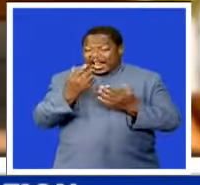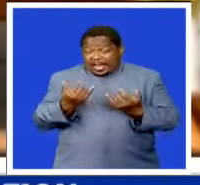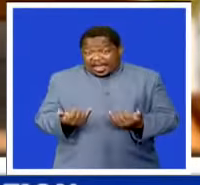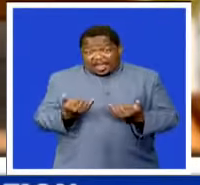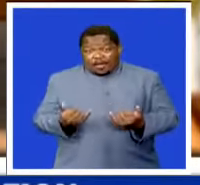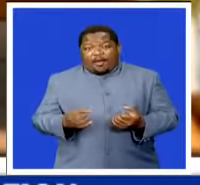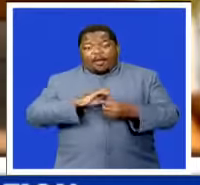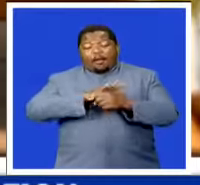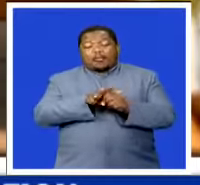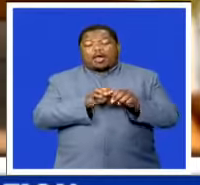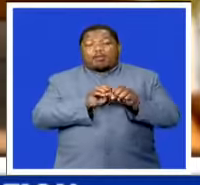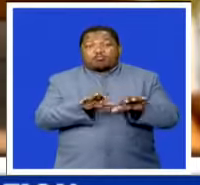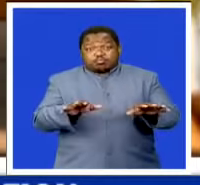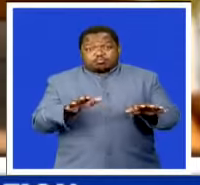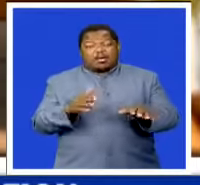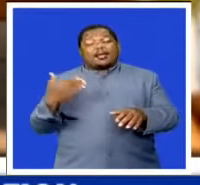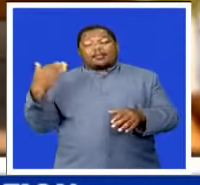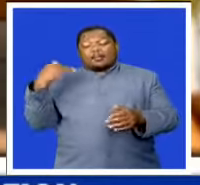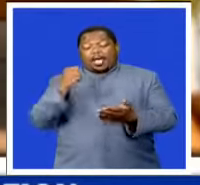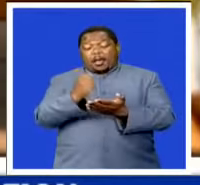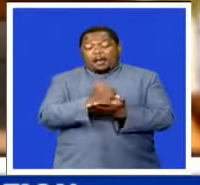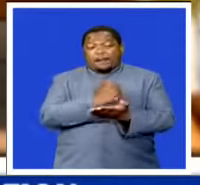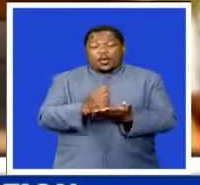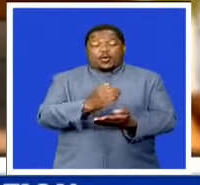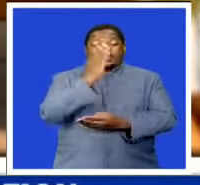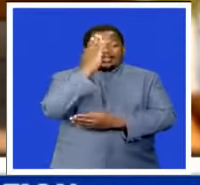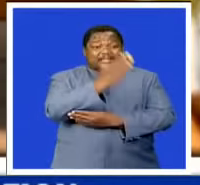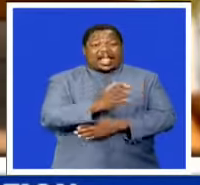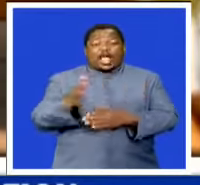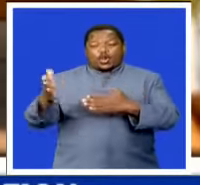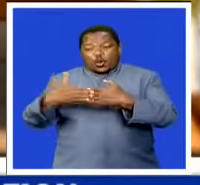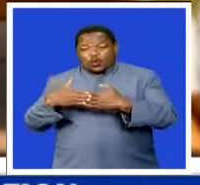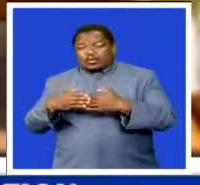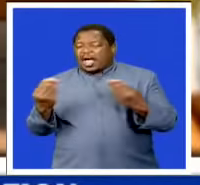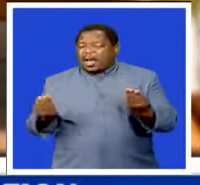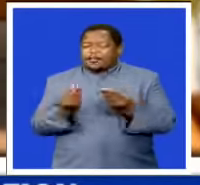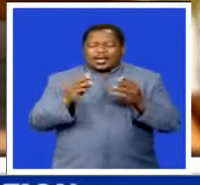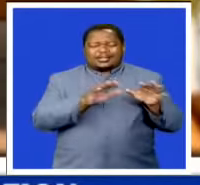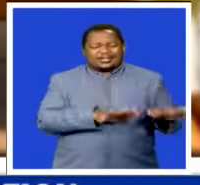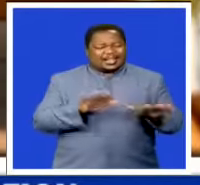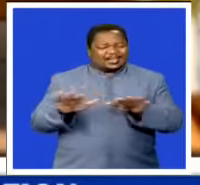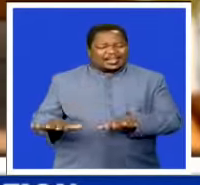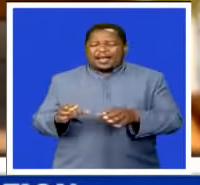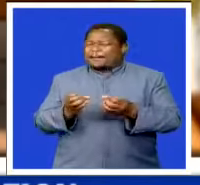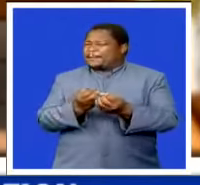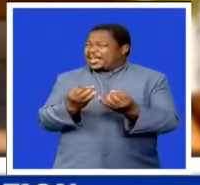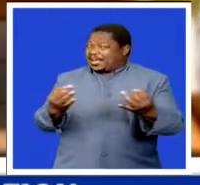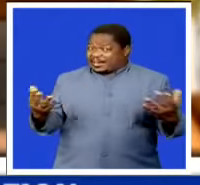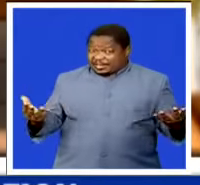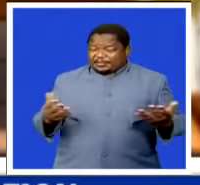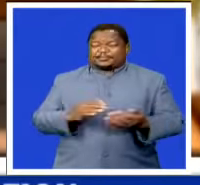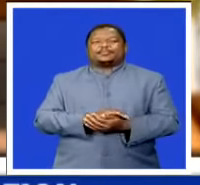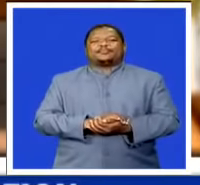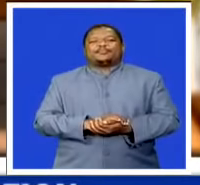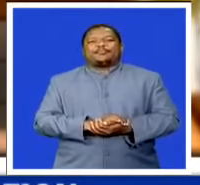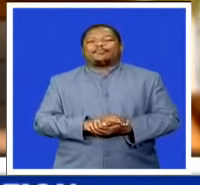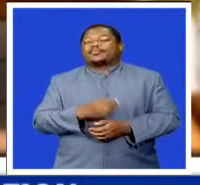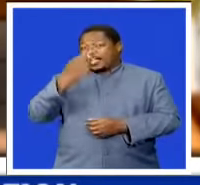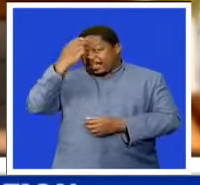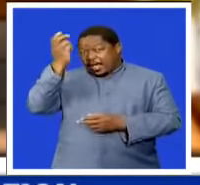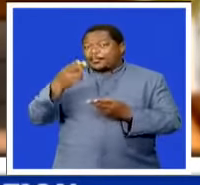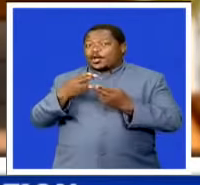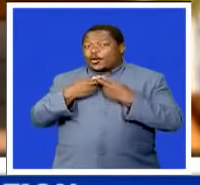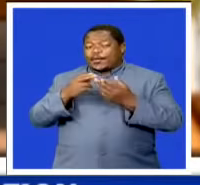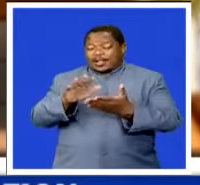Lokhu kuvele emaphepheni asenkantolo lapho khona umbuso uphikisa sicelo sakutokela ngephandle semmeli